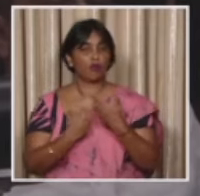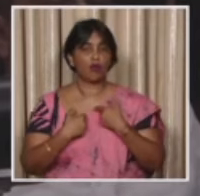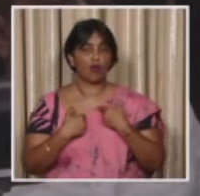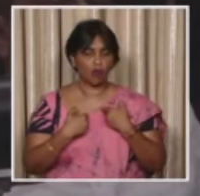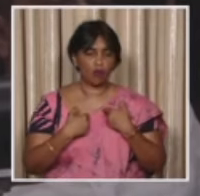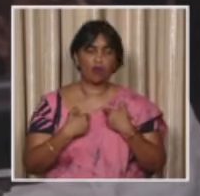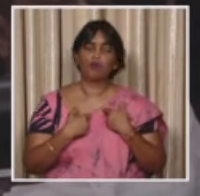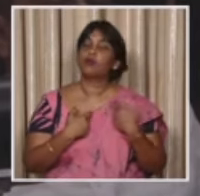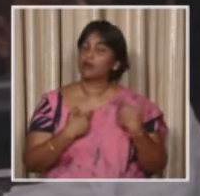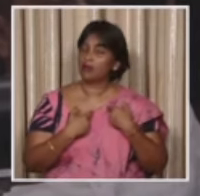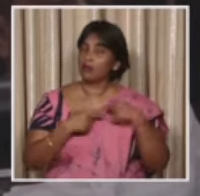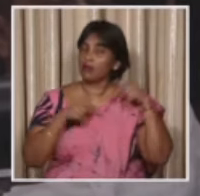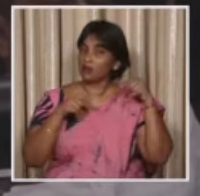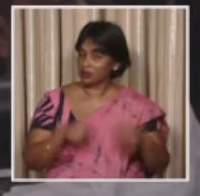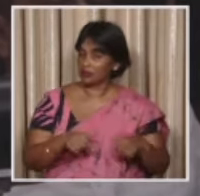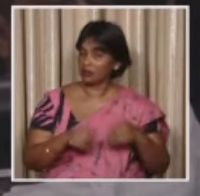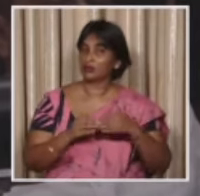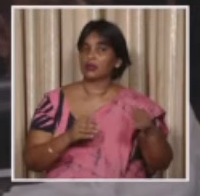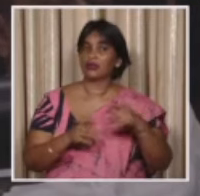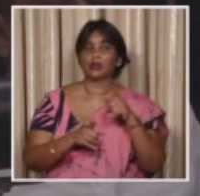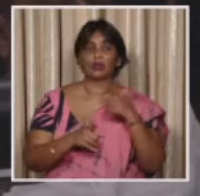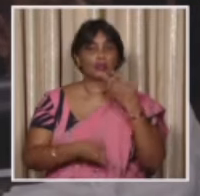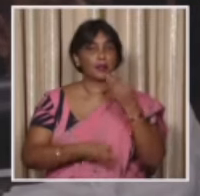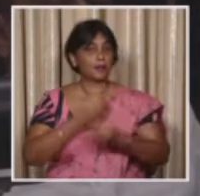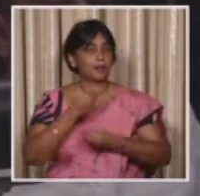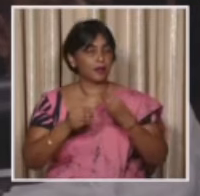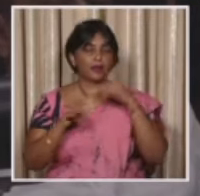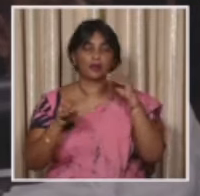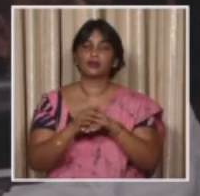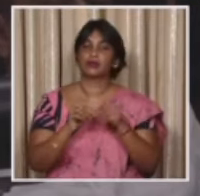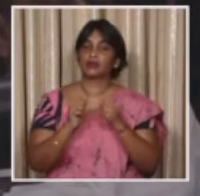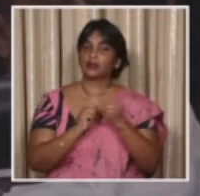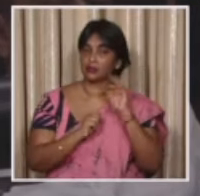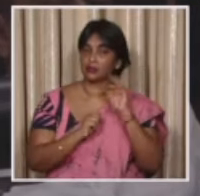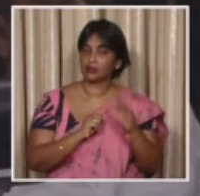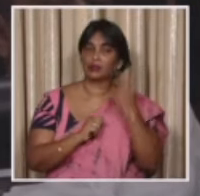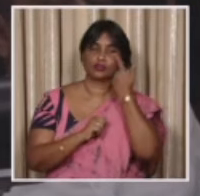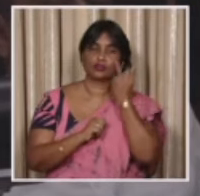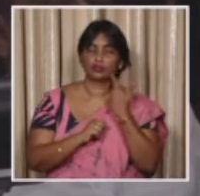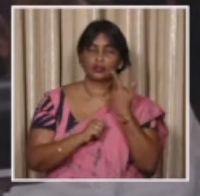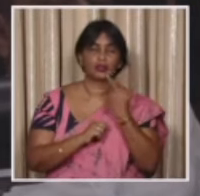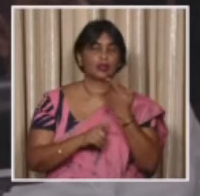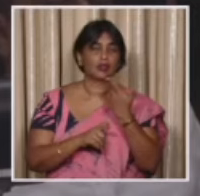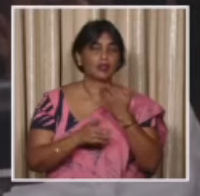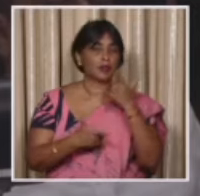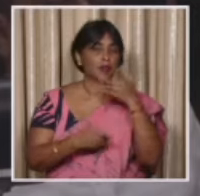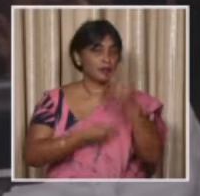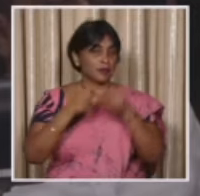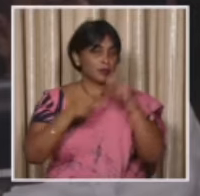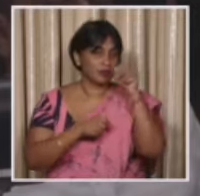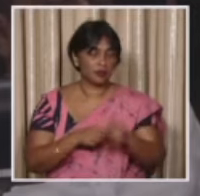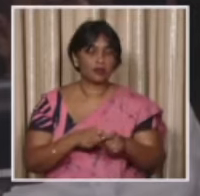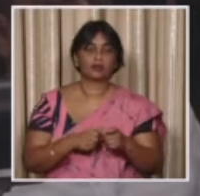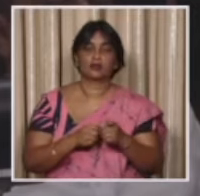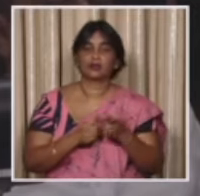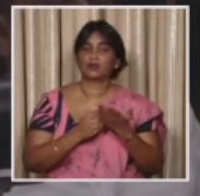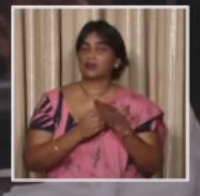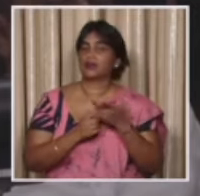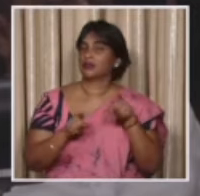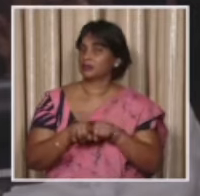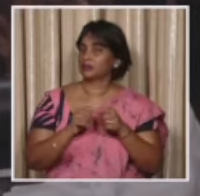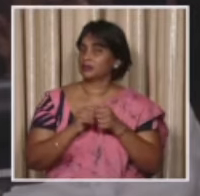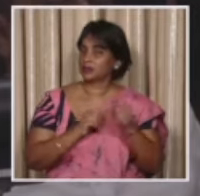මොකද්ද? අර දැනටත් දීවරය හැටියට අපේ කටයුතු කරන අහිංසක දීවරයට අර ට්‍රෝලින් ක්‍රමයට